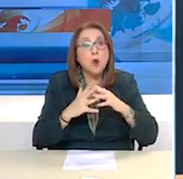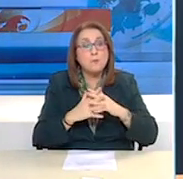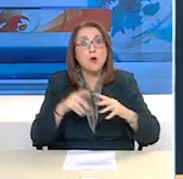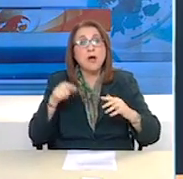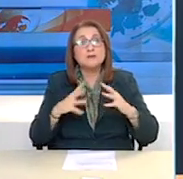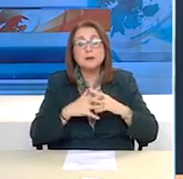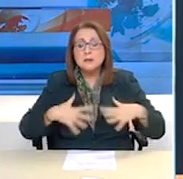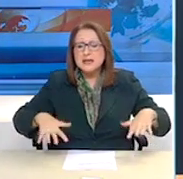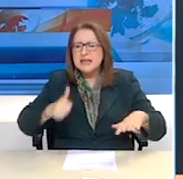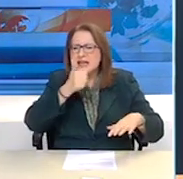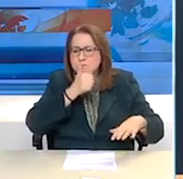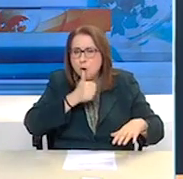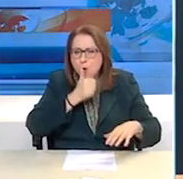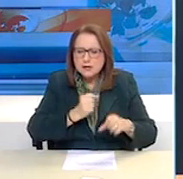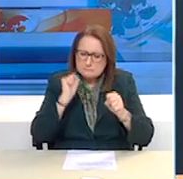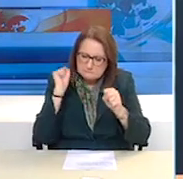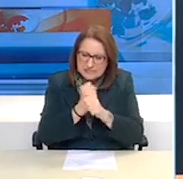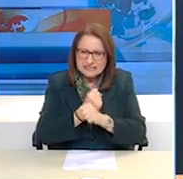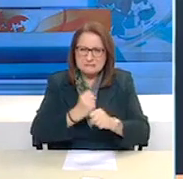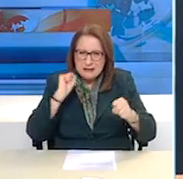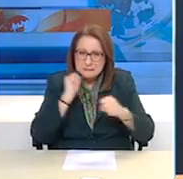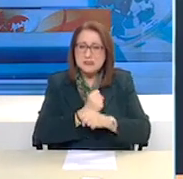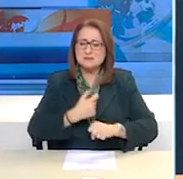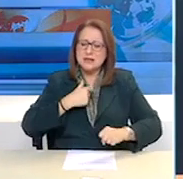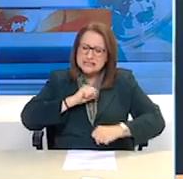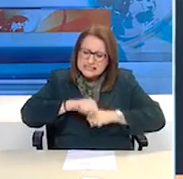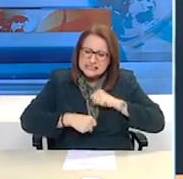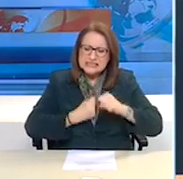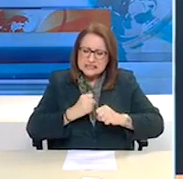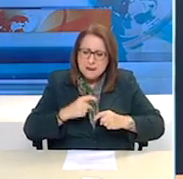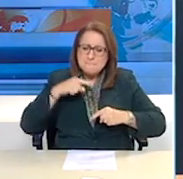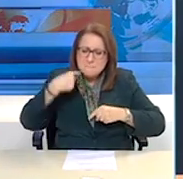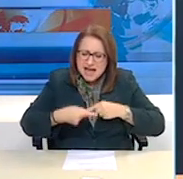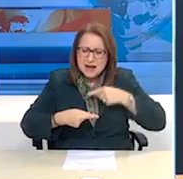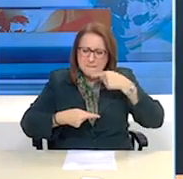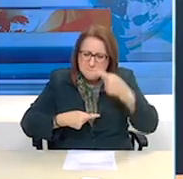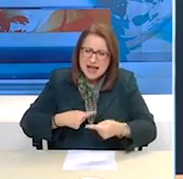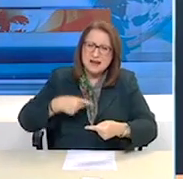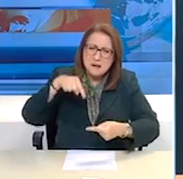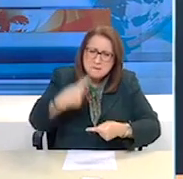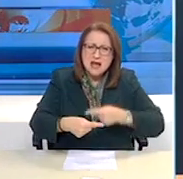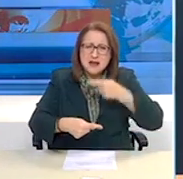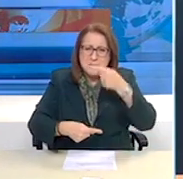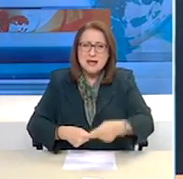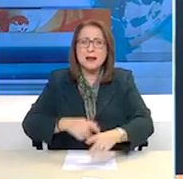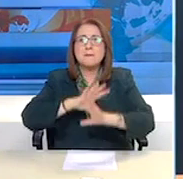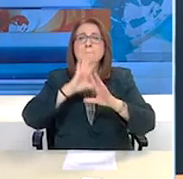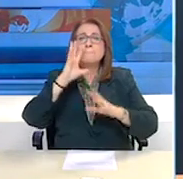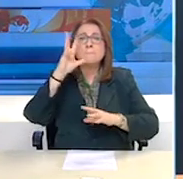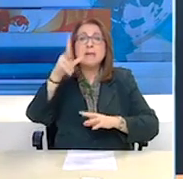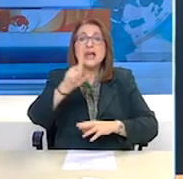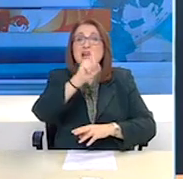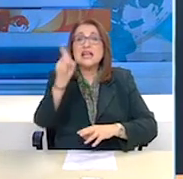υπομονή. Μαζί τους μετράμε μέρες και εβδομάδες μέχρι να πάρουμε τις ζωές μας πίσω. Την ίδια όμως στιγμή θα είμαστε αδιαπραγμάτευτα